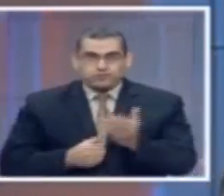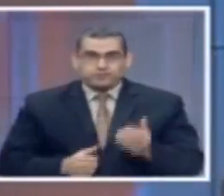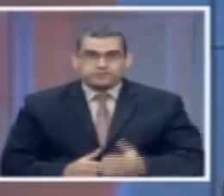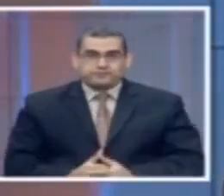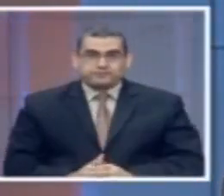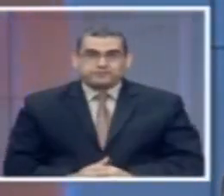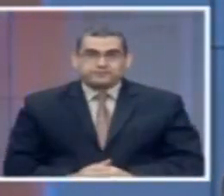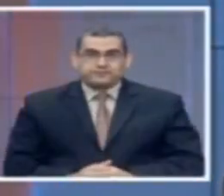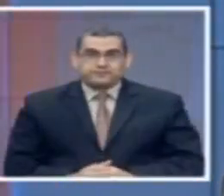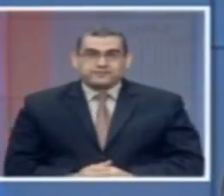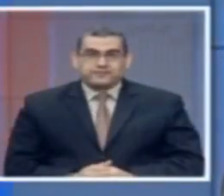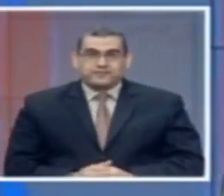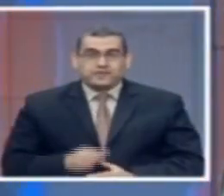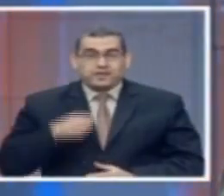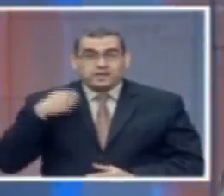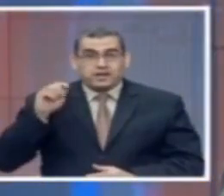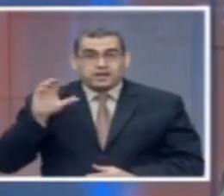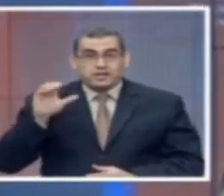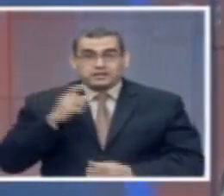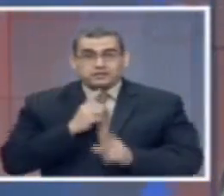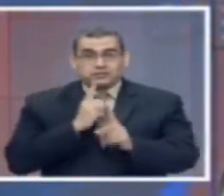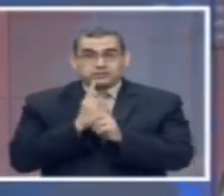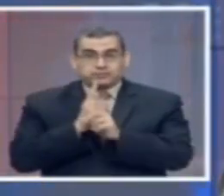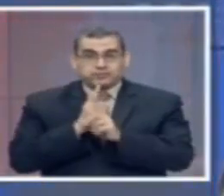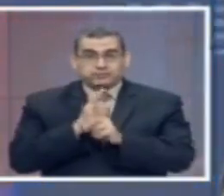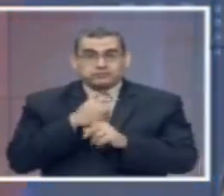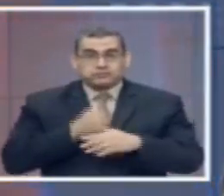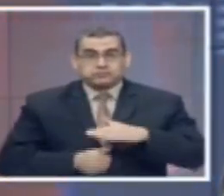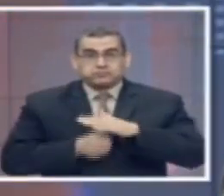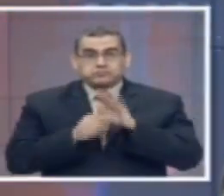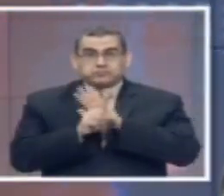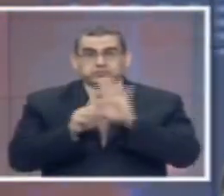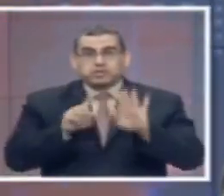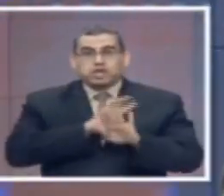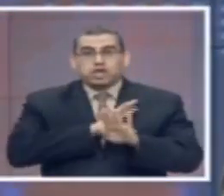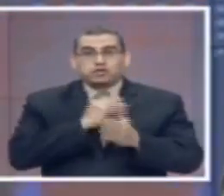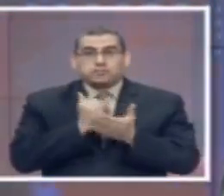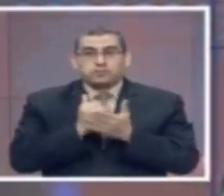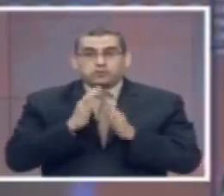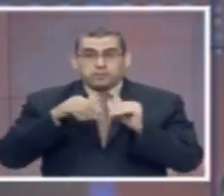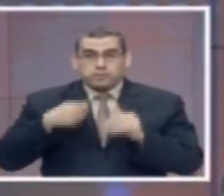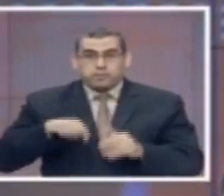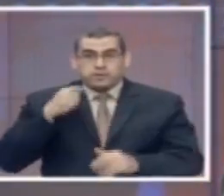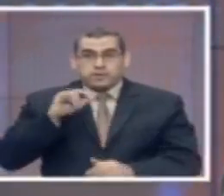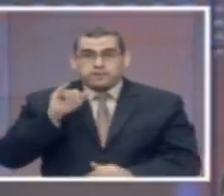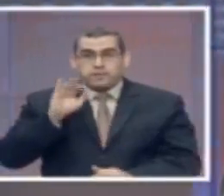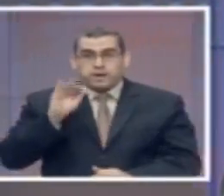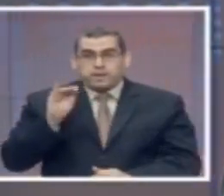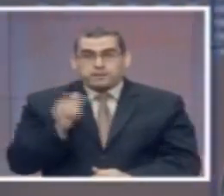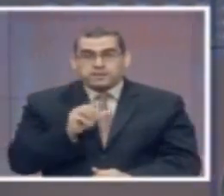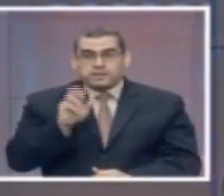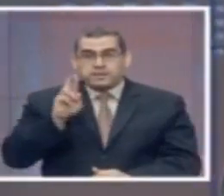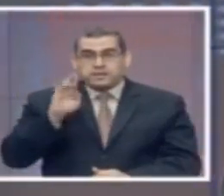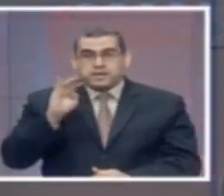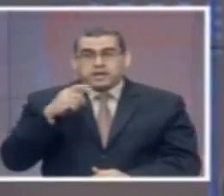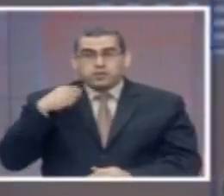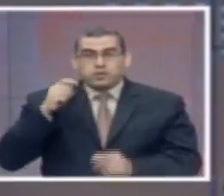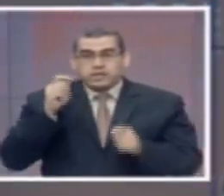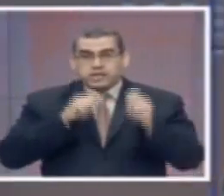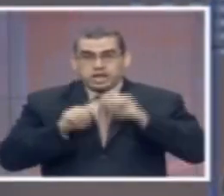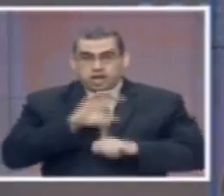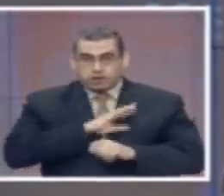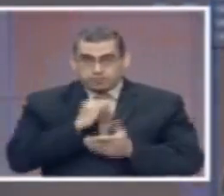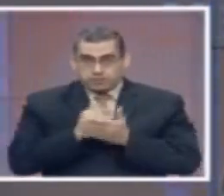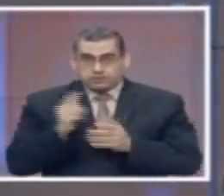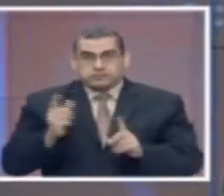بحضراتكم. استقبل الرئيس عبد الفتاح السيسي الفريق اول محمد زكي القائد العام للقوات المسلحه وزير الدفاع والانتاج الحربي،